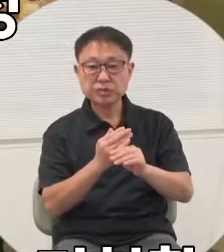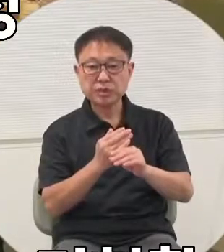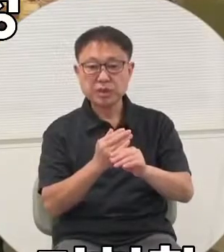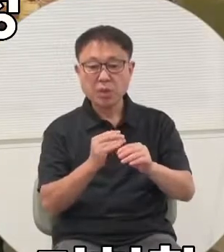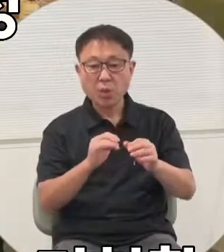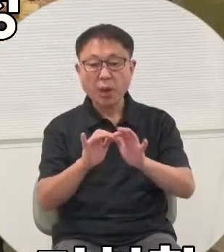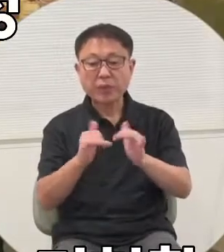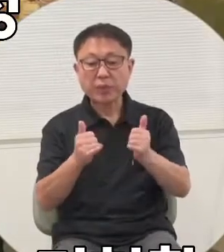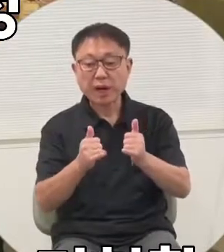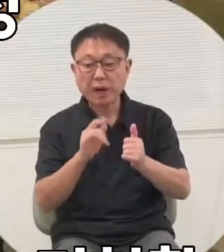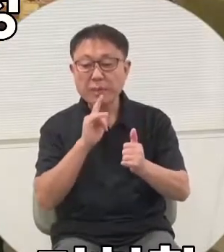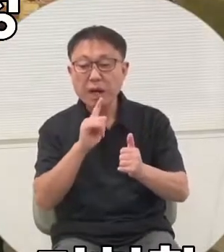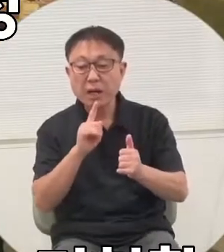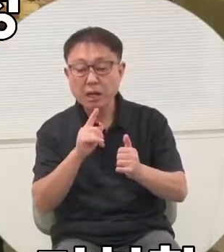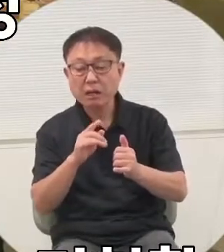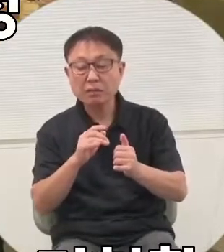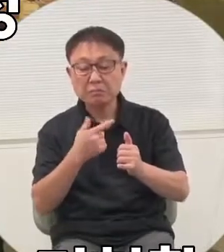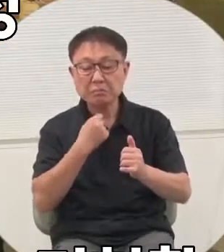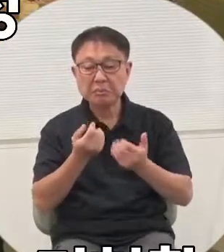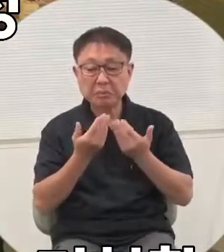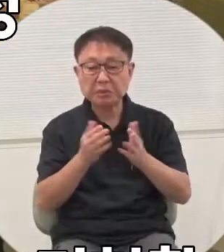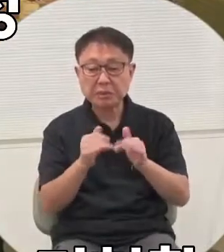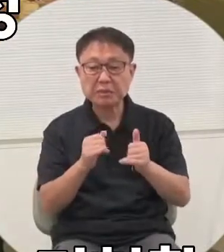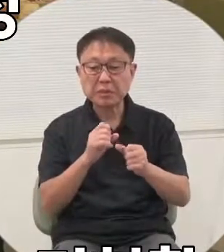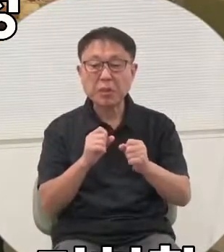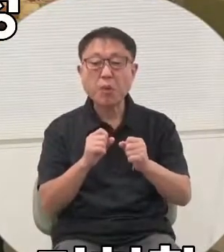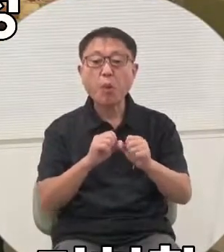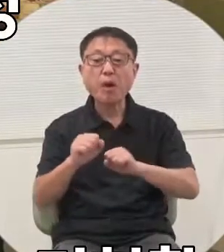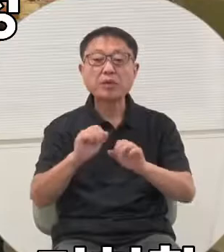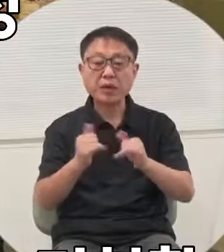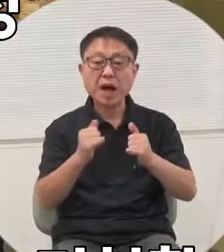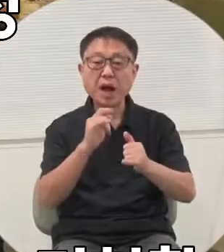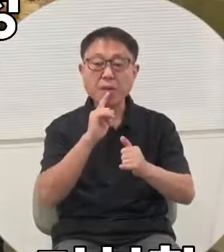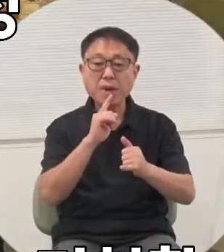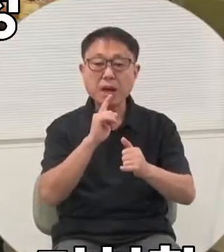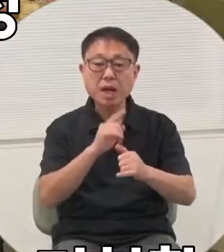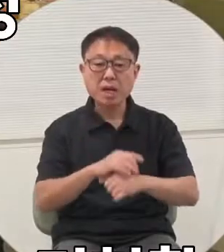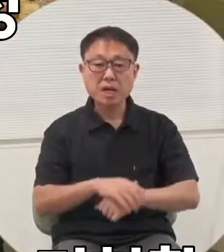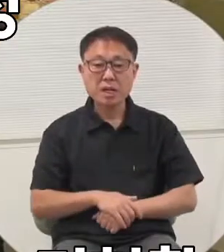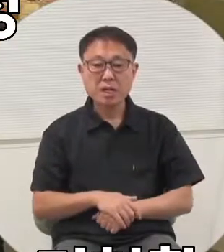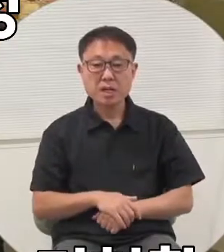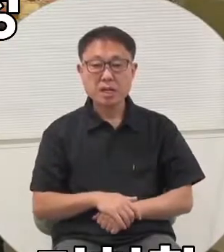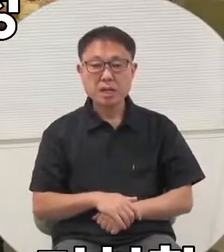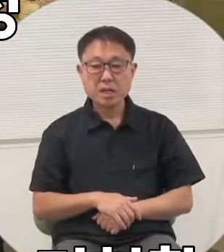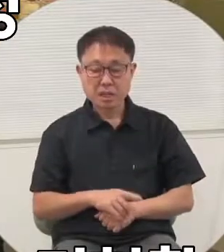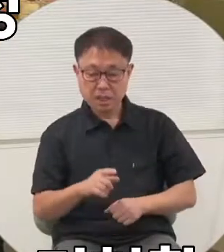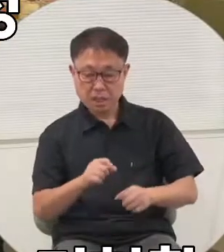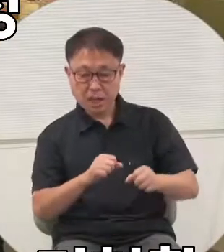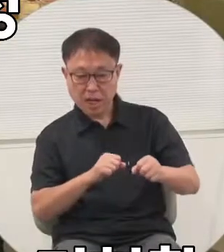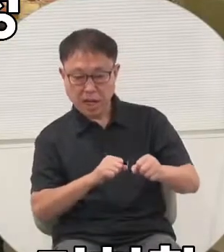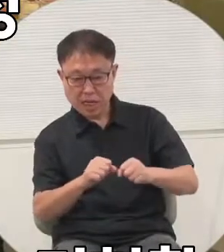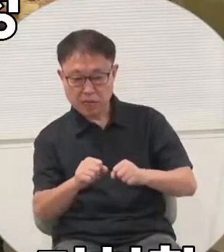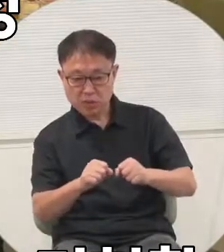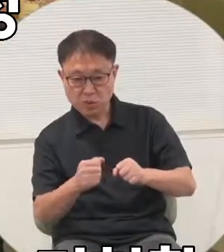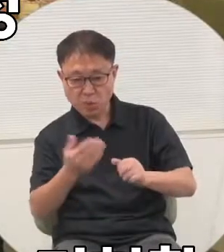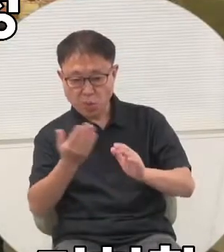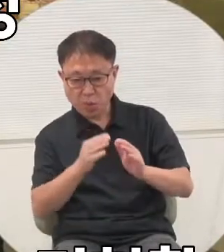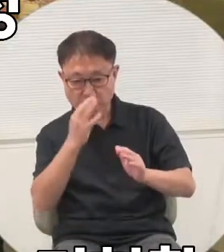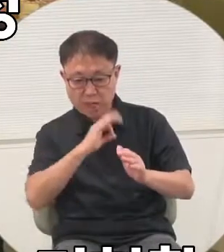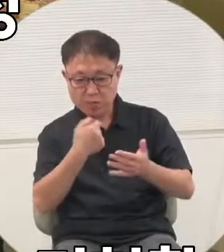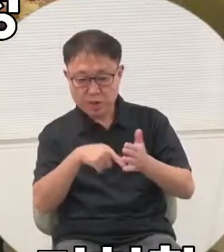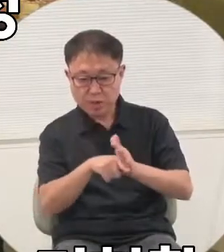마을 활동가라고 얘기하는데 그분들이 행하고 있는 선한 행동과 공익적인